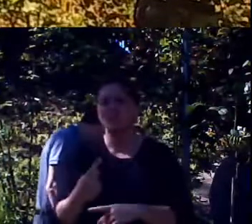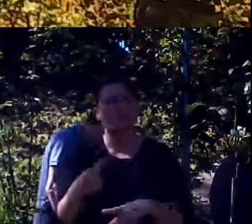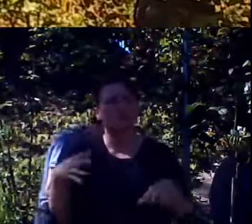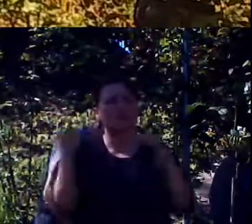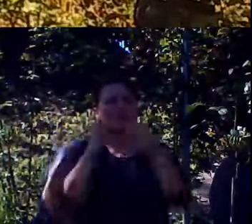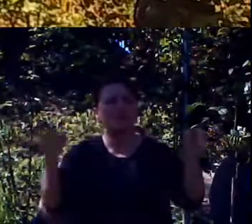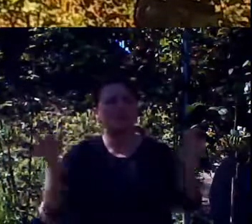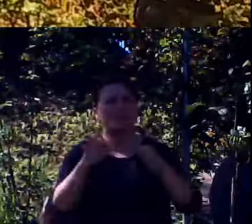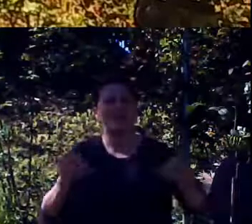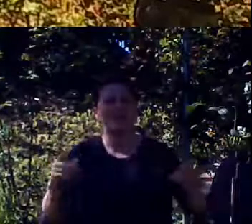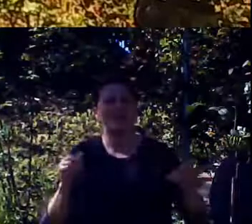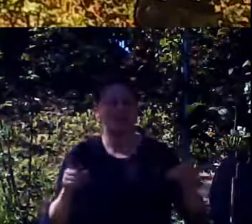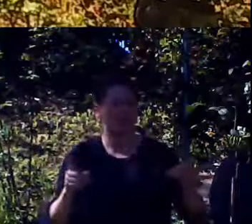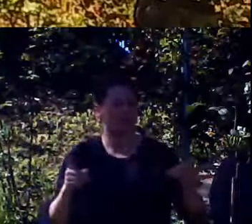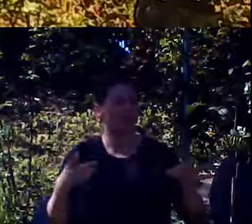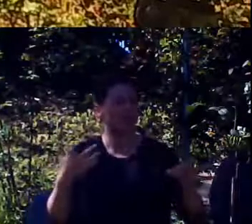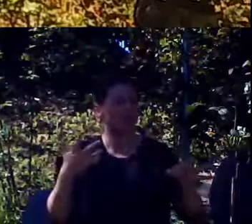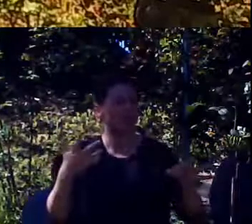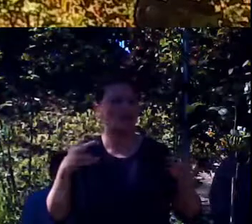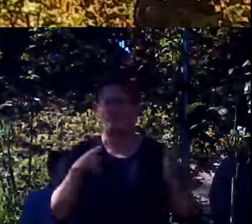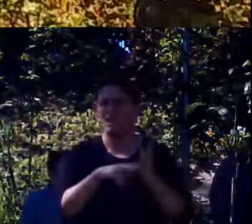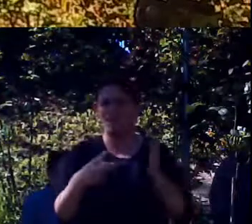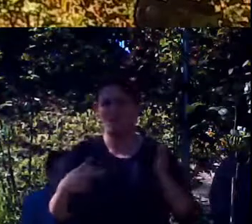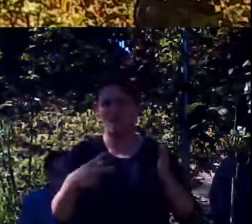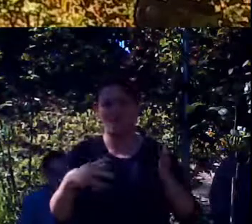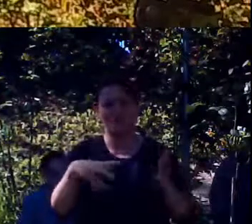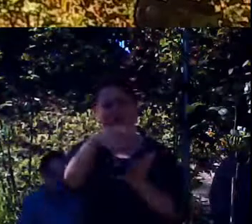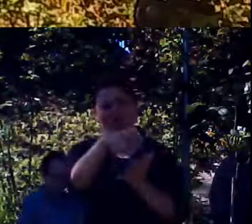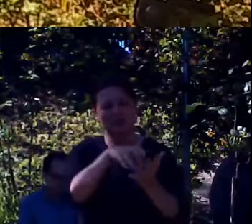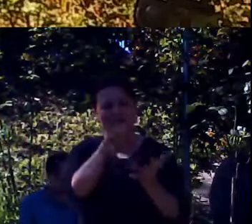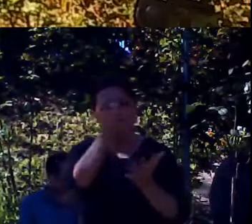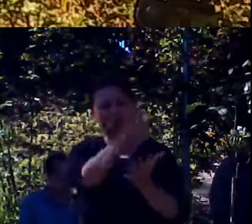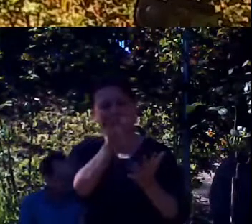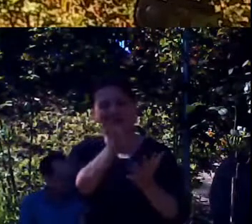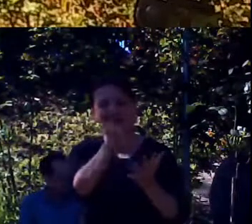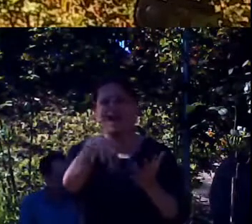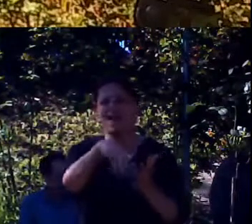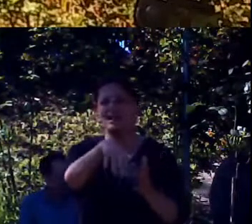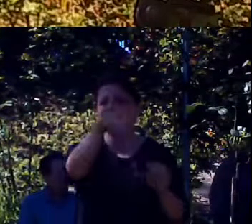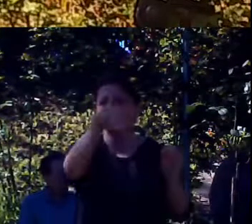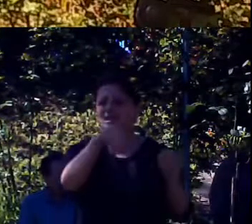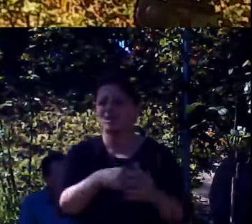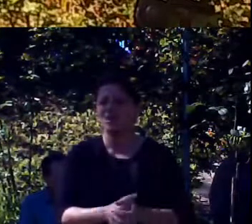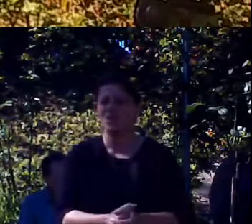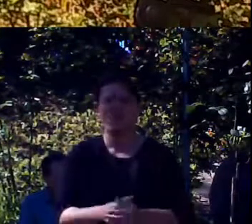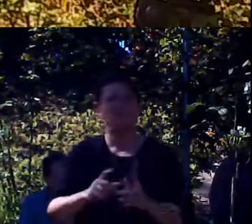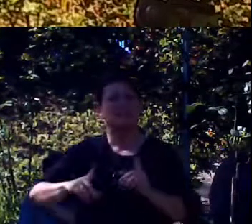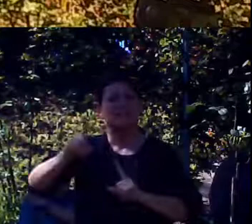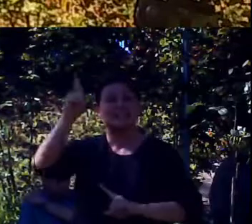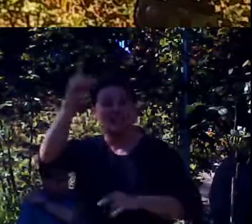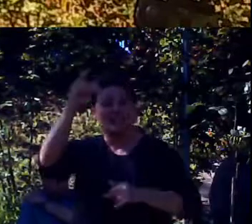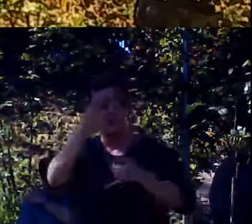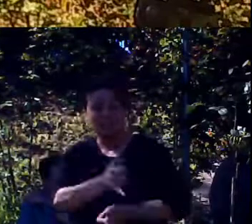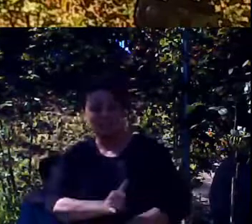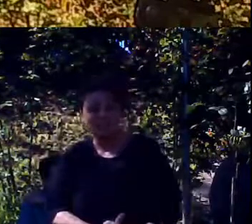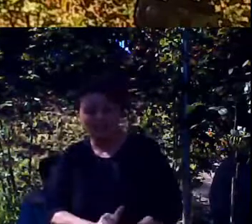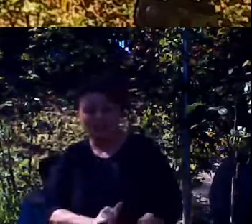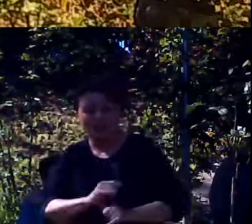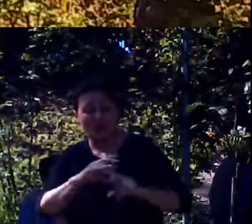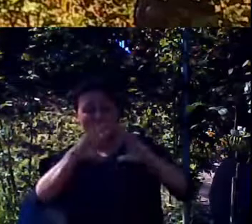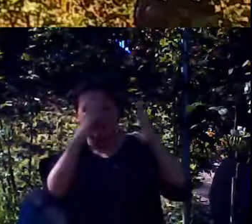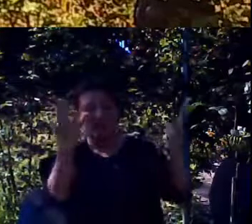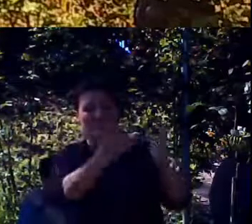parole abbiamo trovate all'inizio di questa pagina di vangelo io non ha mandato il figlio nel mondo